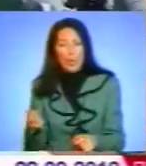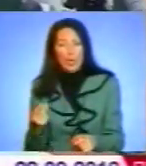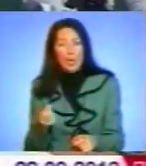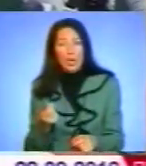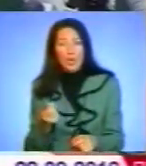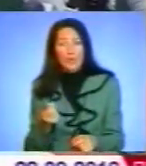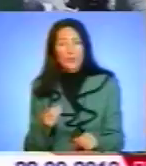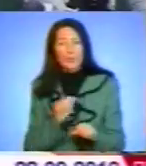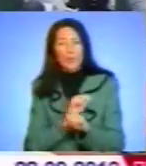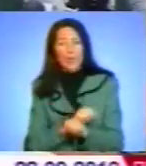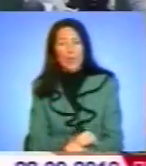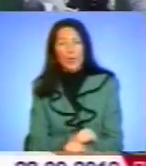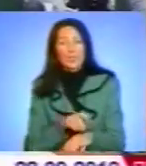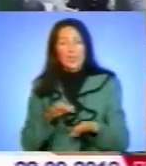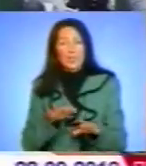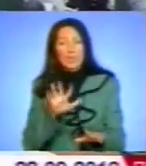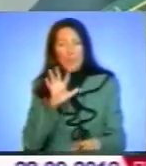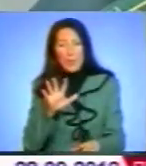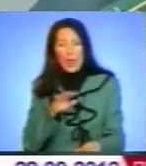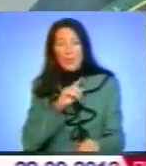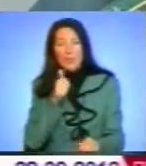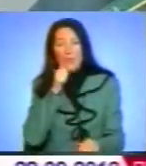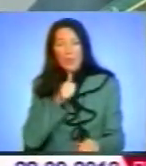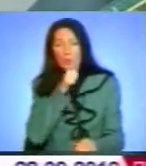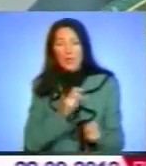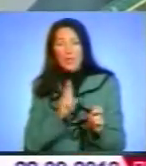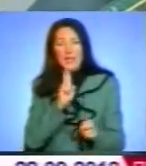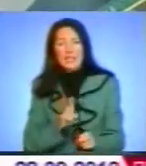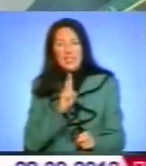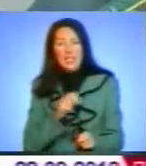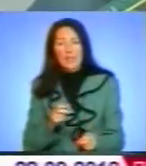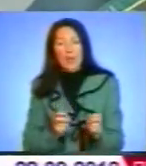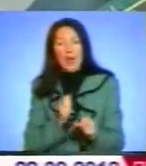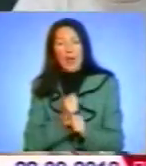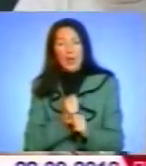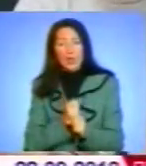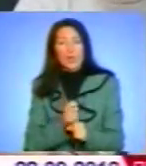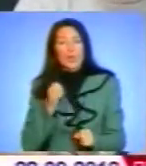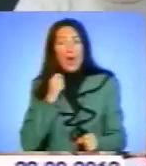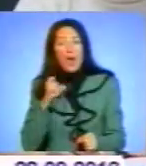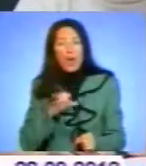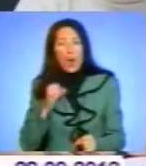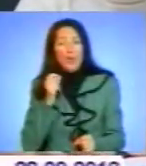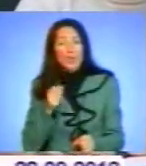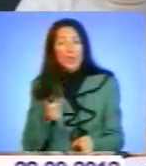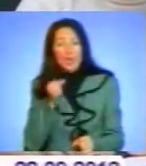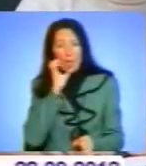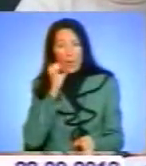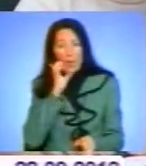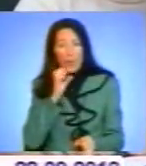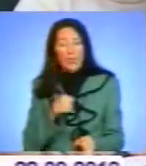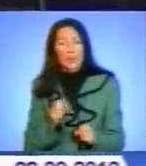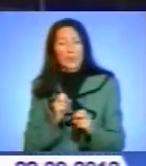гривень. Припинили діяльність 5 підпільних цехів з виготовлення алкогольних напоїв. Ринок підакцизних товарів наразі на особливому контролі у